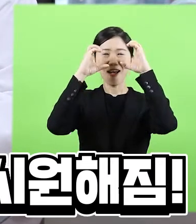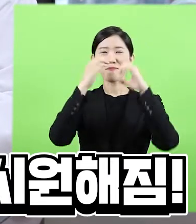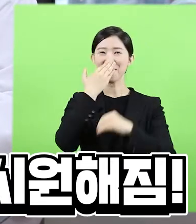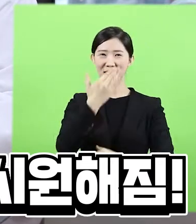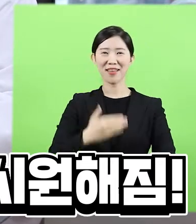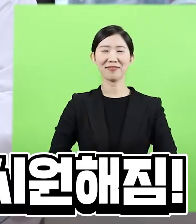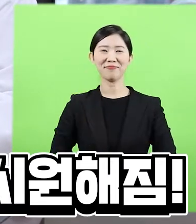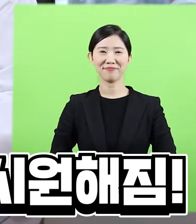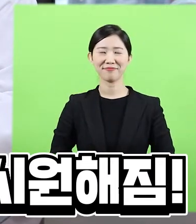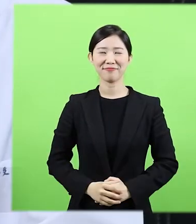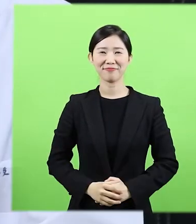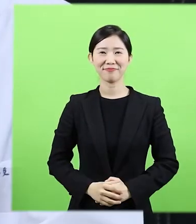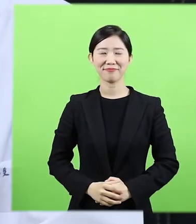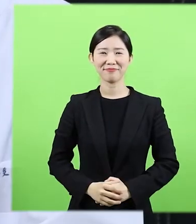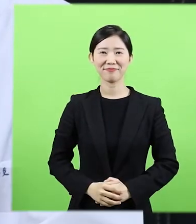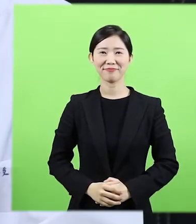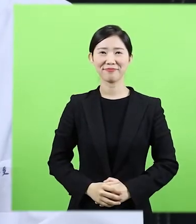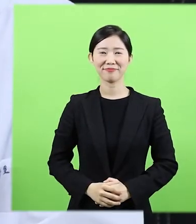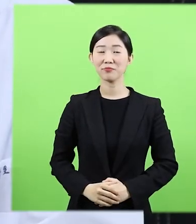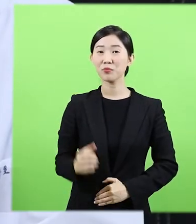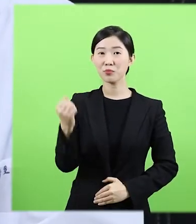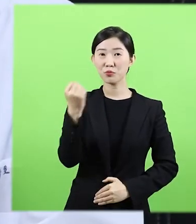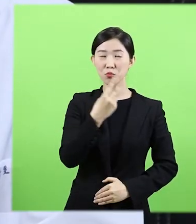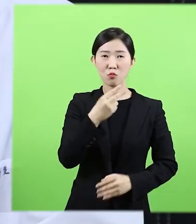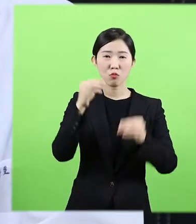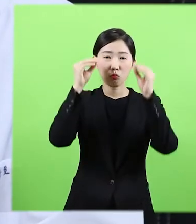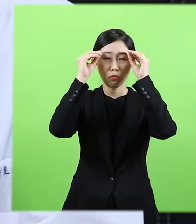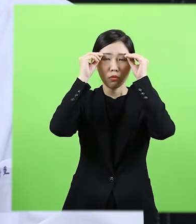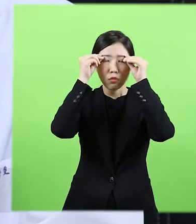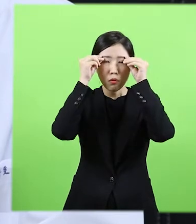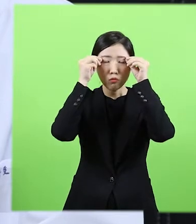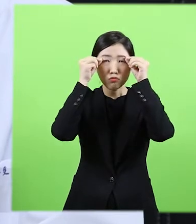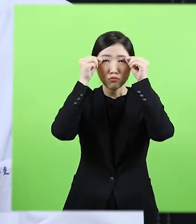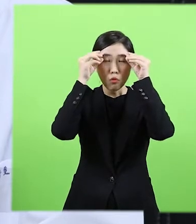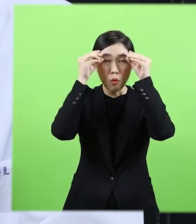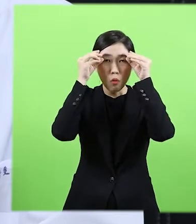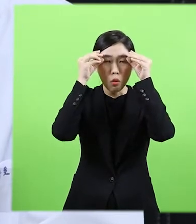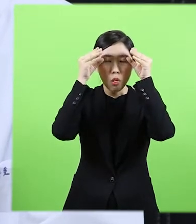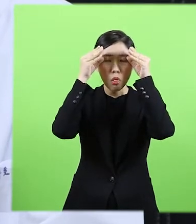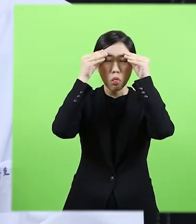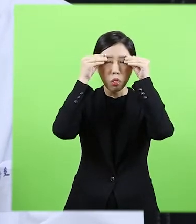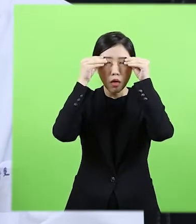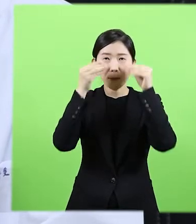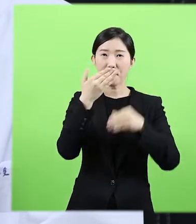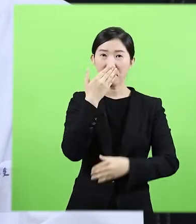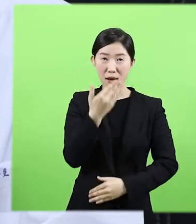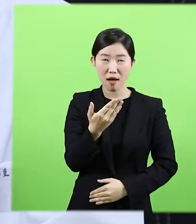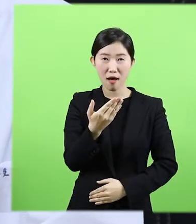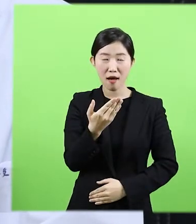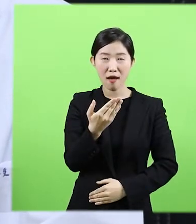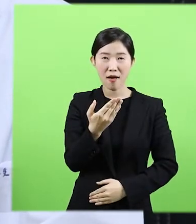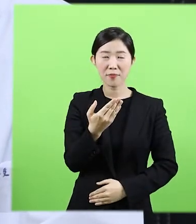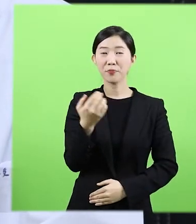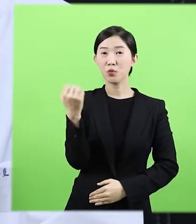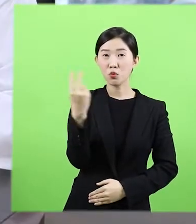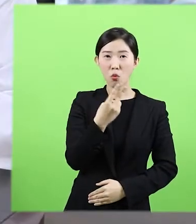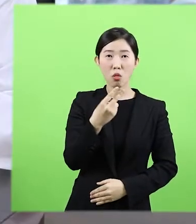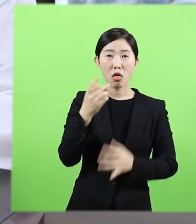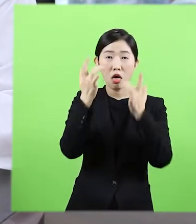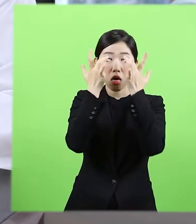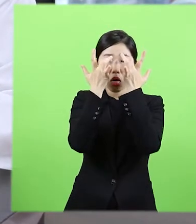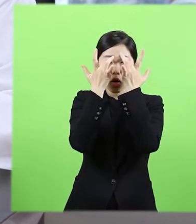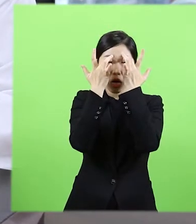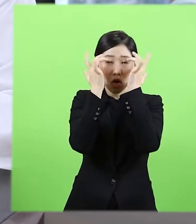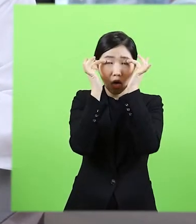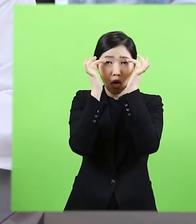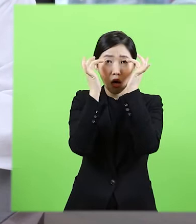커지는 것을 알 수 있습니다. 또한 눈꺼풀이 두꺼운 사람들이 눈꺼풀이 얇아지게 됩니다.